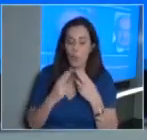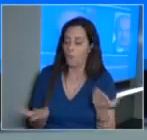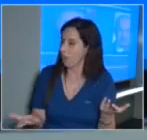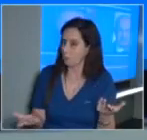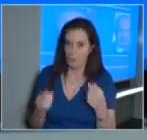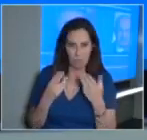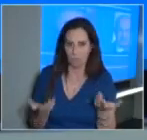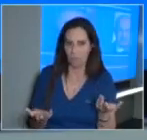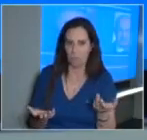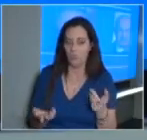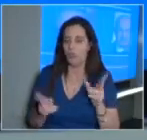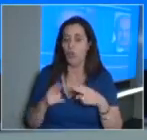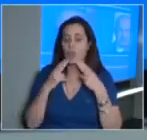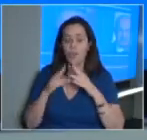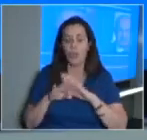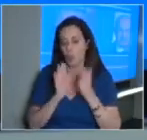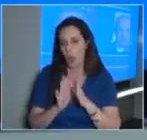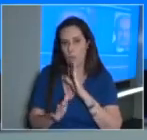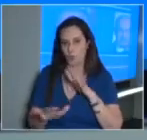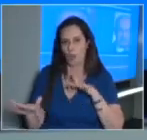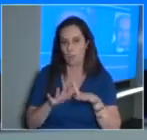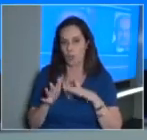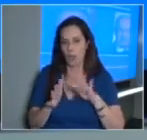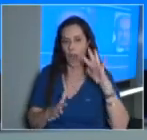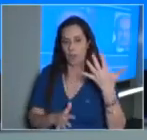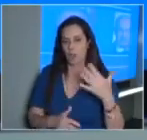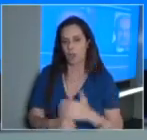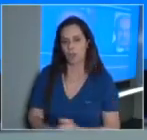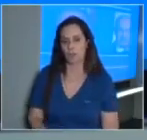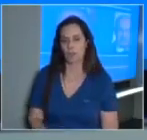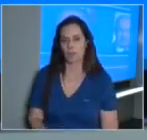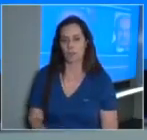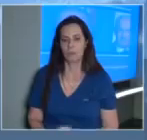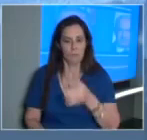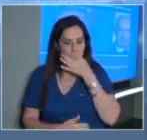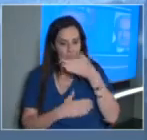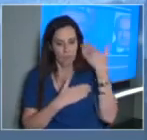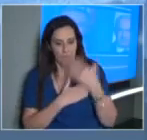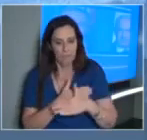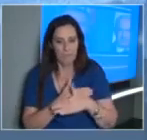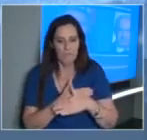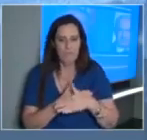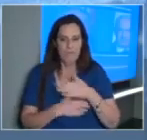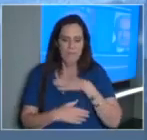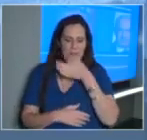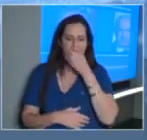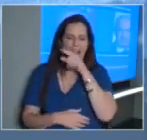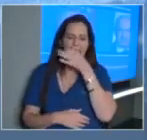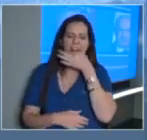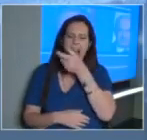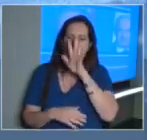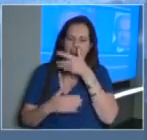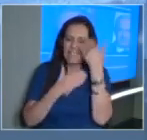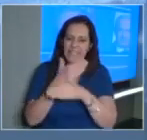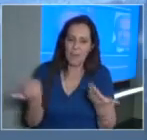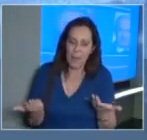עניינית לפתרון הזה, שהוא יכול לפתור את כל הבעיות של הממשלה חמישית של בנימין נתניהו. טוב, שאלה אחרונה זה שאלה זהה שאנחנו ניתן להם לכולם. איך